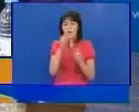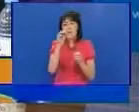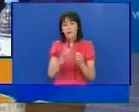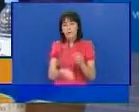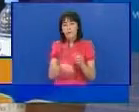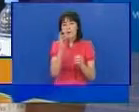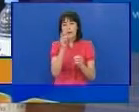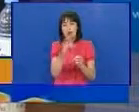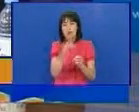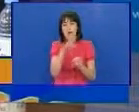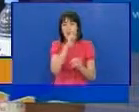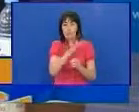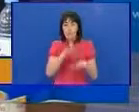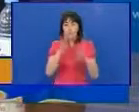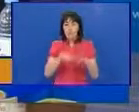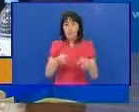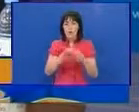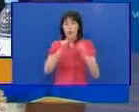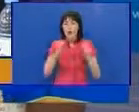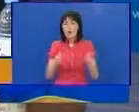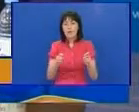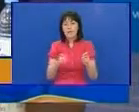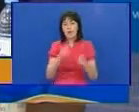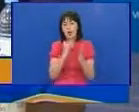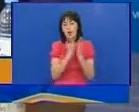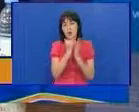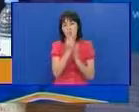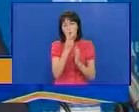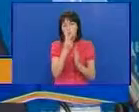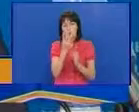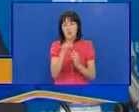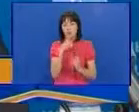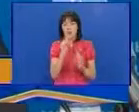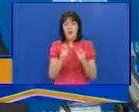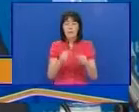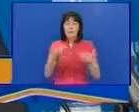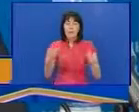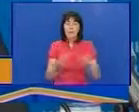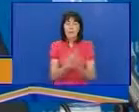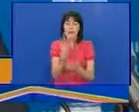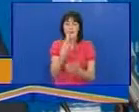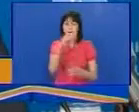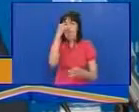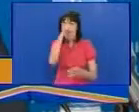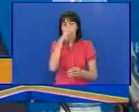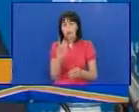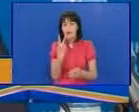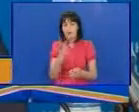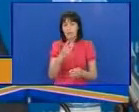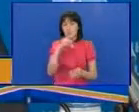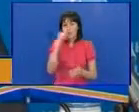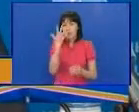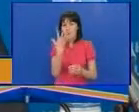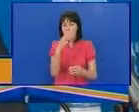орны ашылып отыр. Бұл өңірлер арасында ең жоғары көрсеткіш деуге де болады. Жаңа 5 жылдыққа, екінші 5 жылдыққа